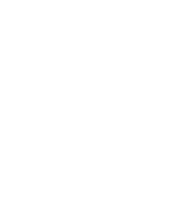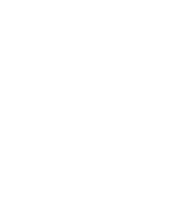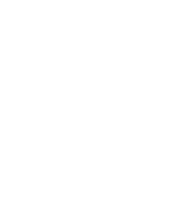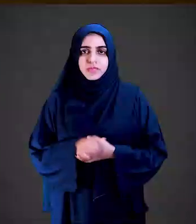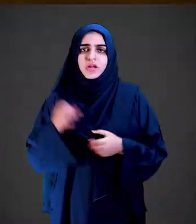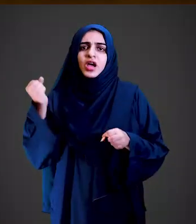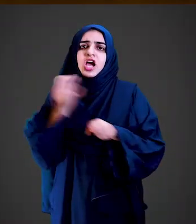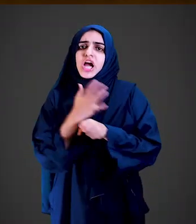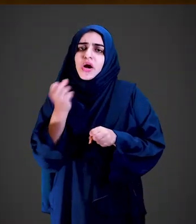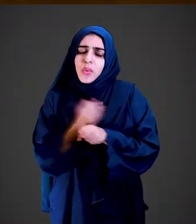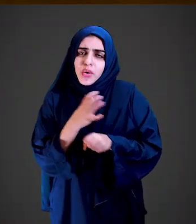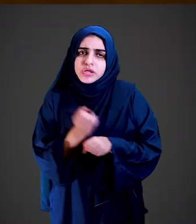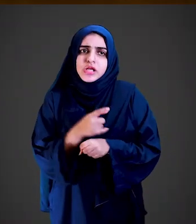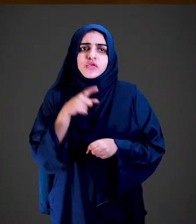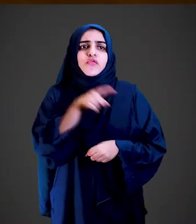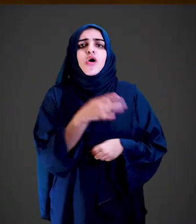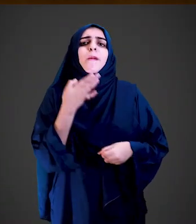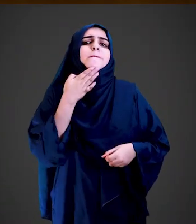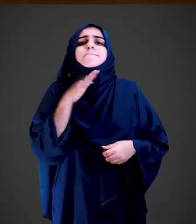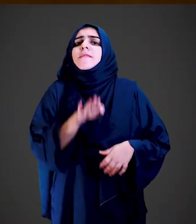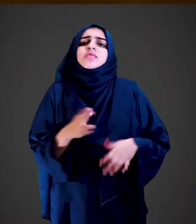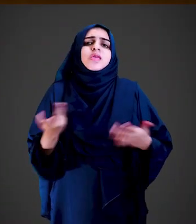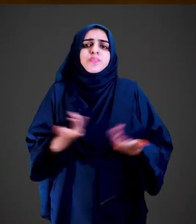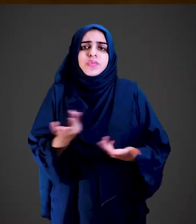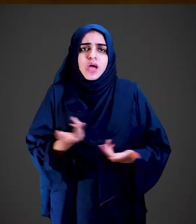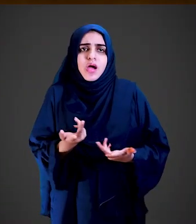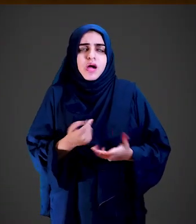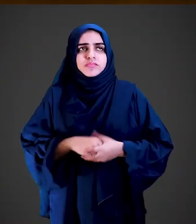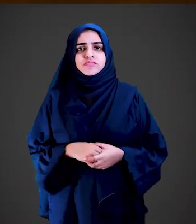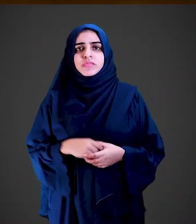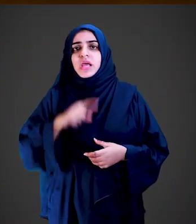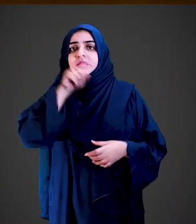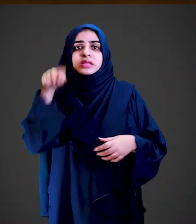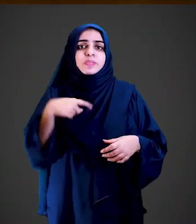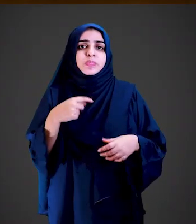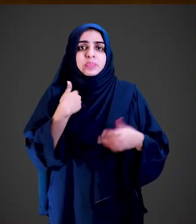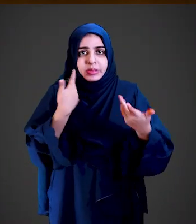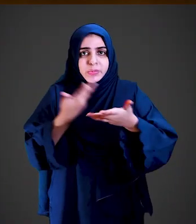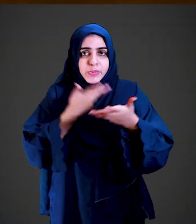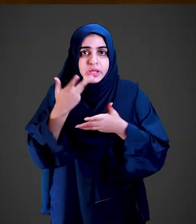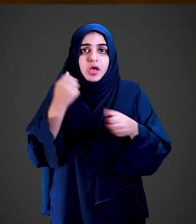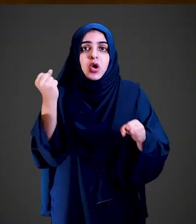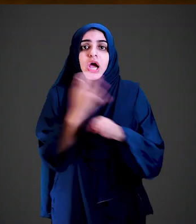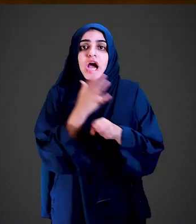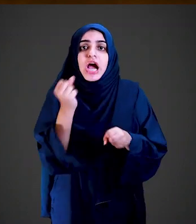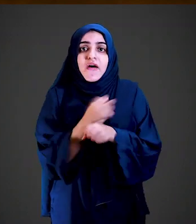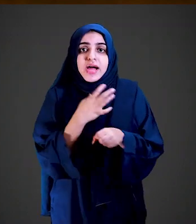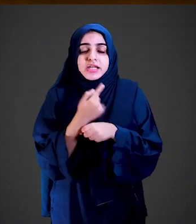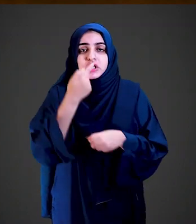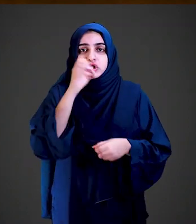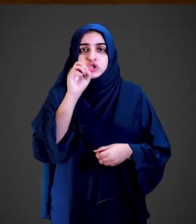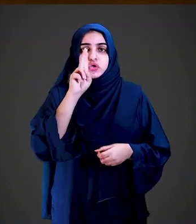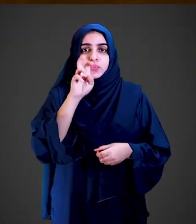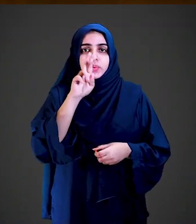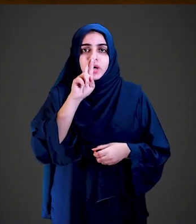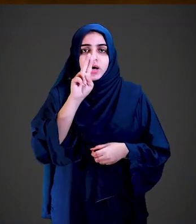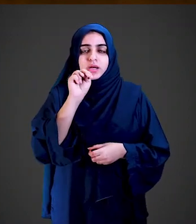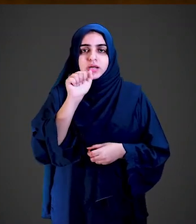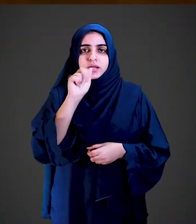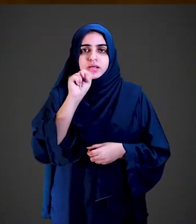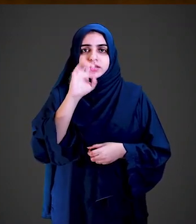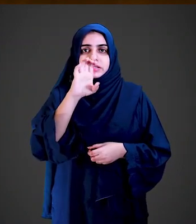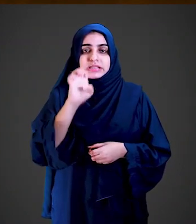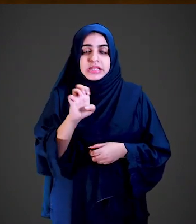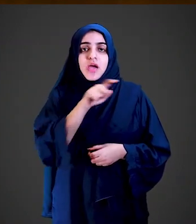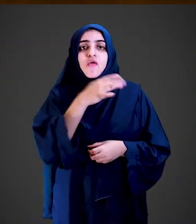گووننس جو ہے وہ بسیکلی کہتے ہیں کہ آپ جو لوگوں کے رائٹس ہیں لوگوں کے جو